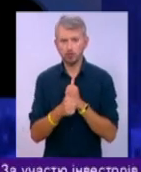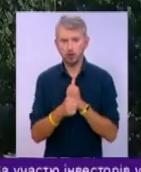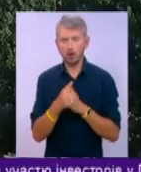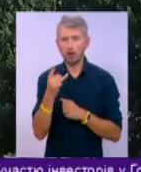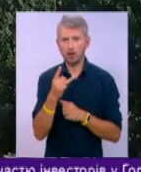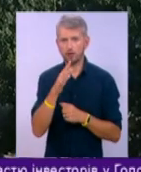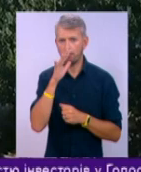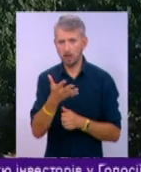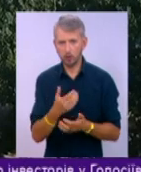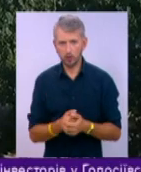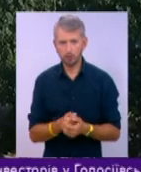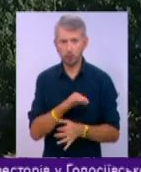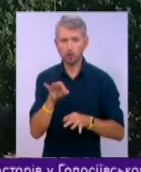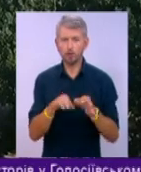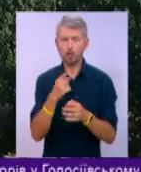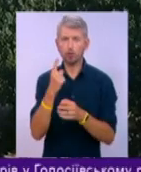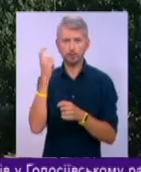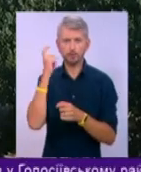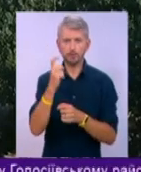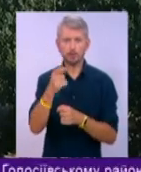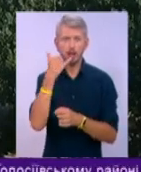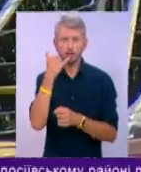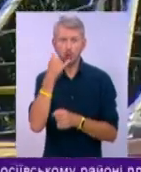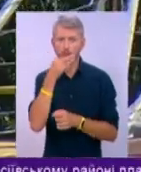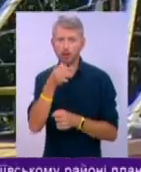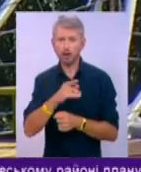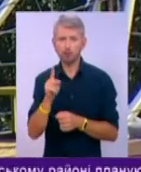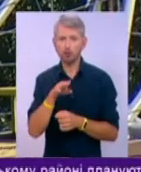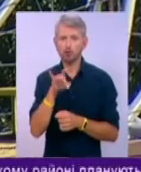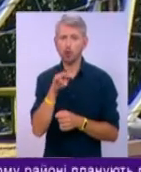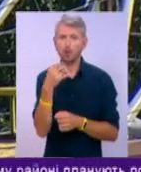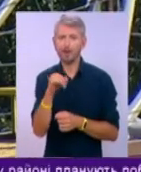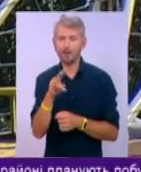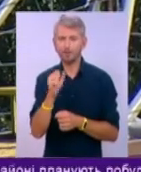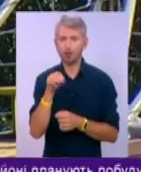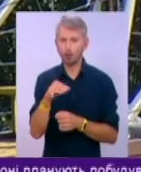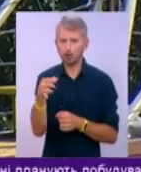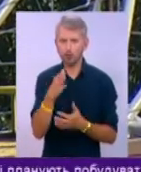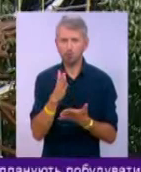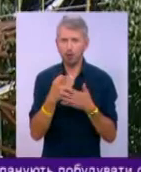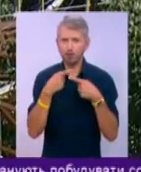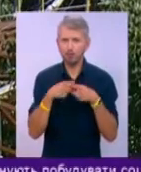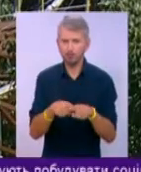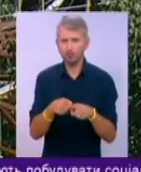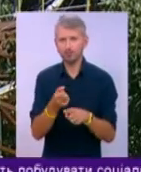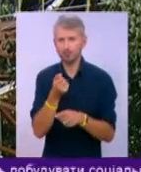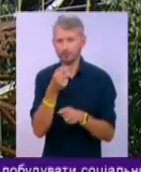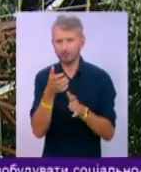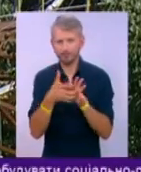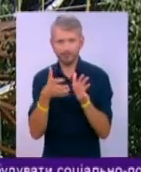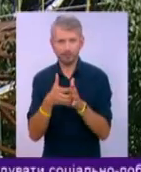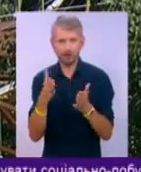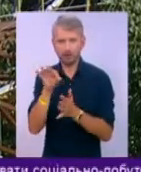років. Проєктувальник однієї з канатних доріг телефоном зазначив, що тролей на Труханів має низку технічних недоліків, які